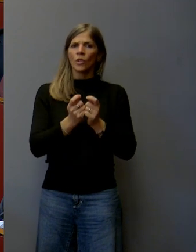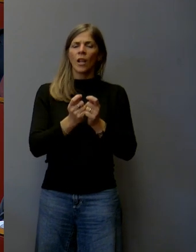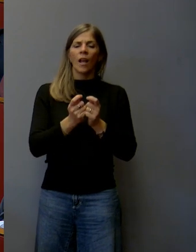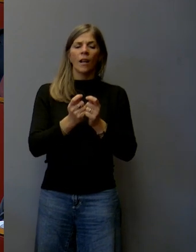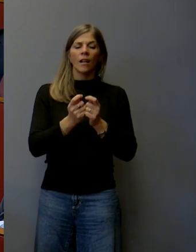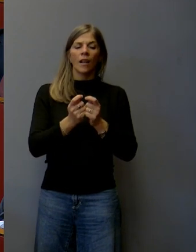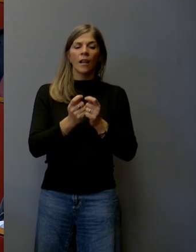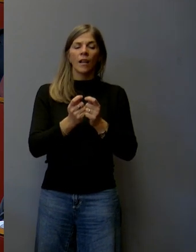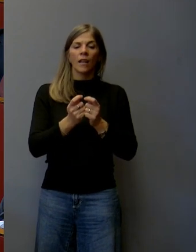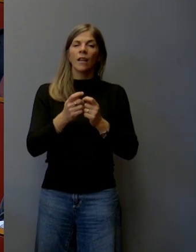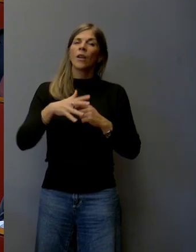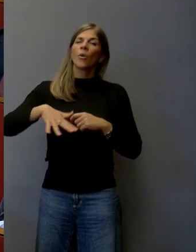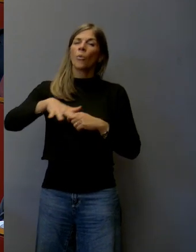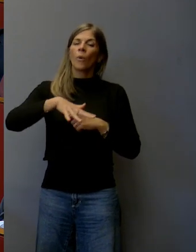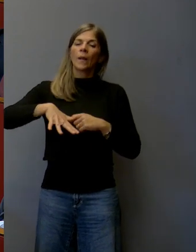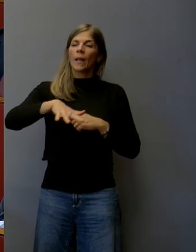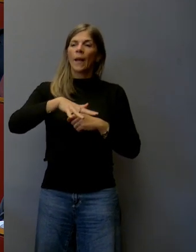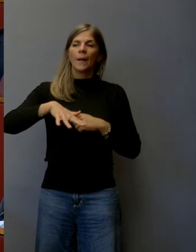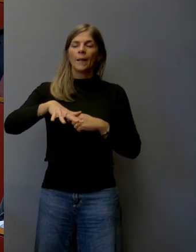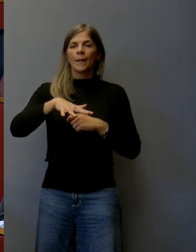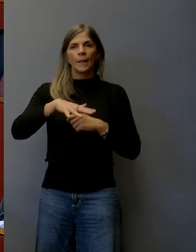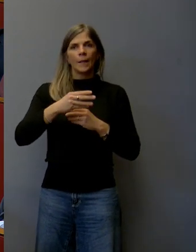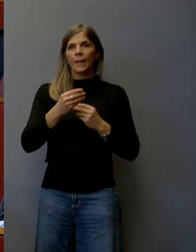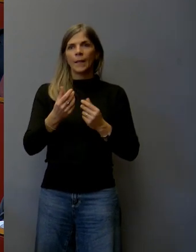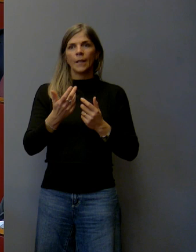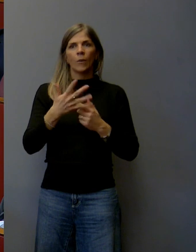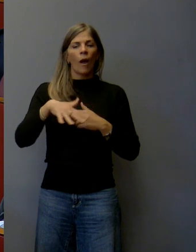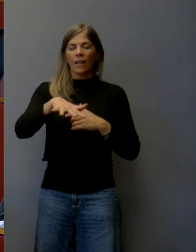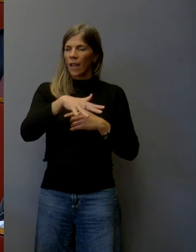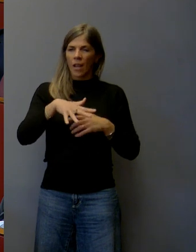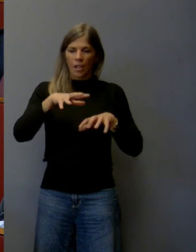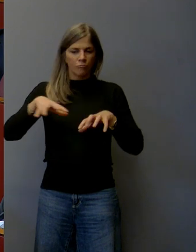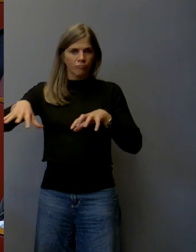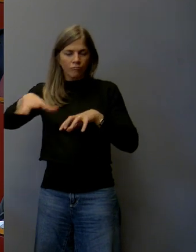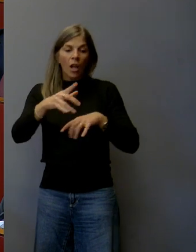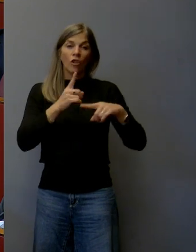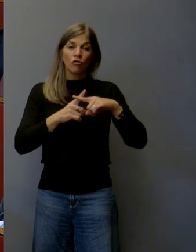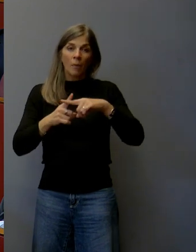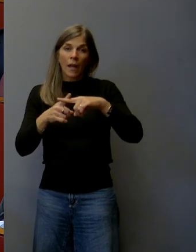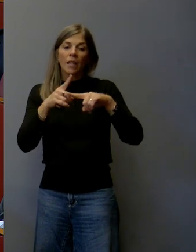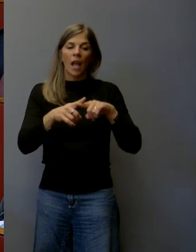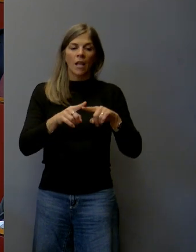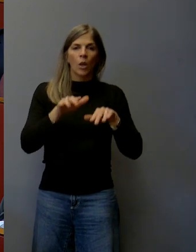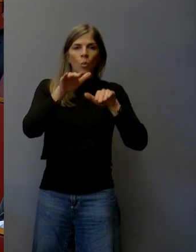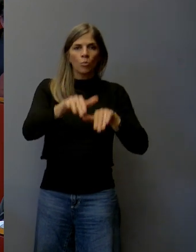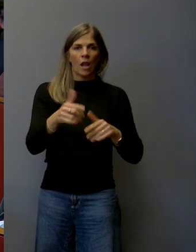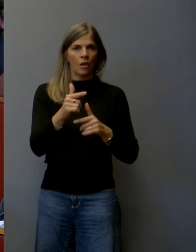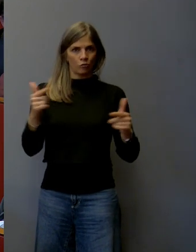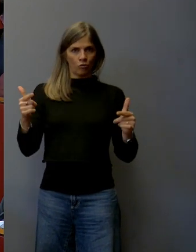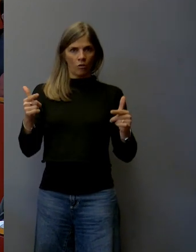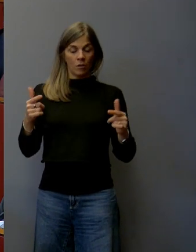quartieri qua Siamo oltre la tutela cioè l'accessibilità ai